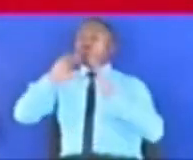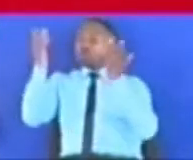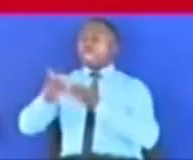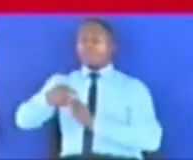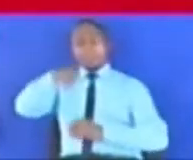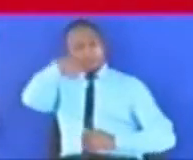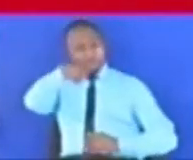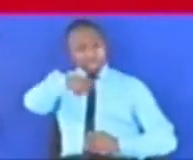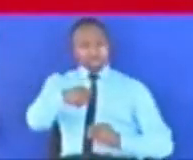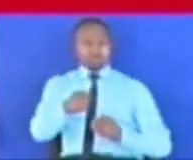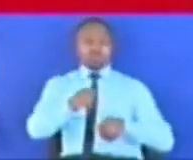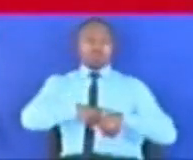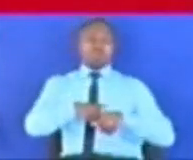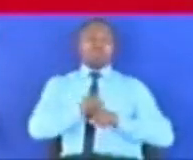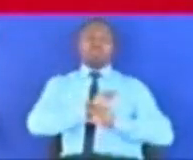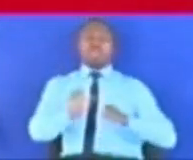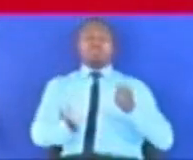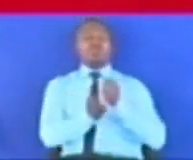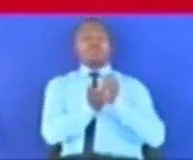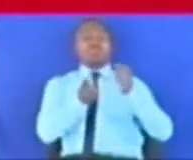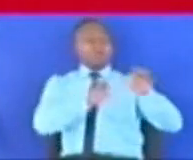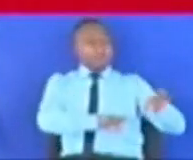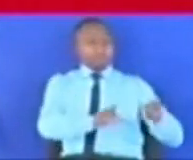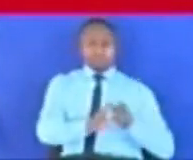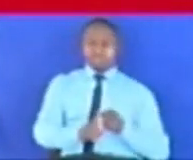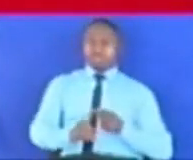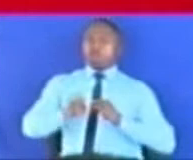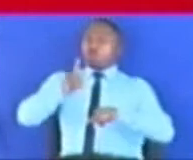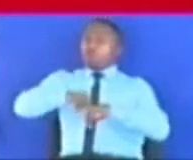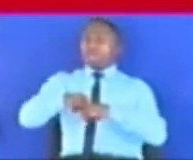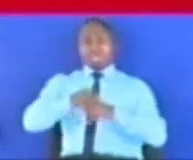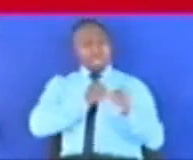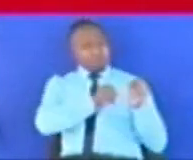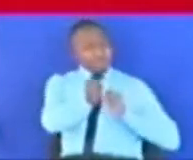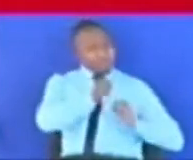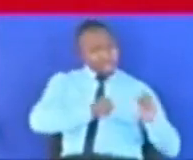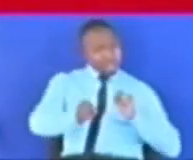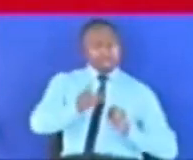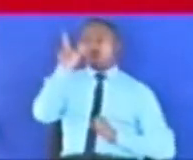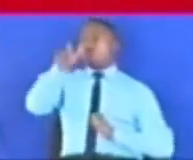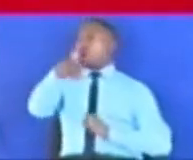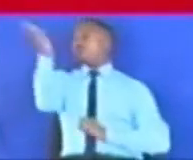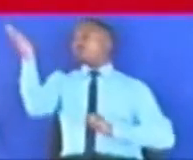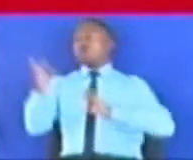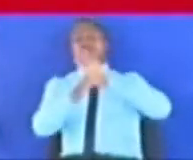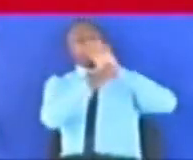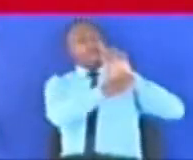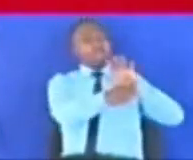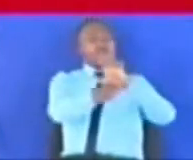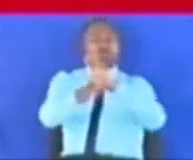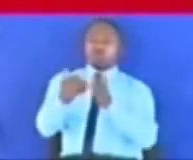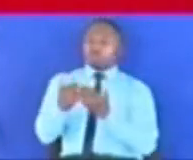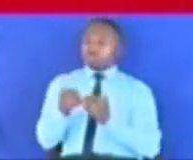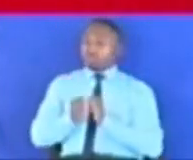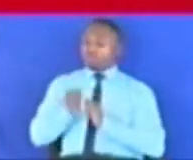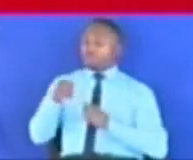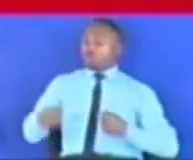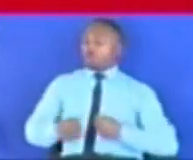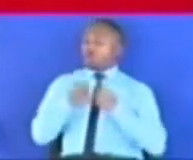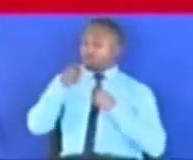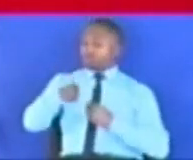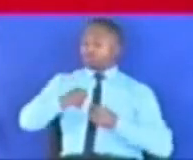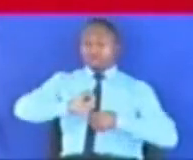ameshaondoka. Wakati ule anapambana walikuwa kama wanambeza kwa vile swala la corona na mambo mengine ni biashara. Baada ya kusema